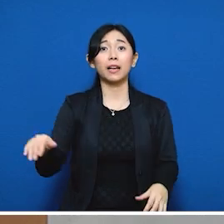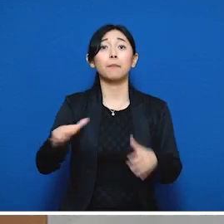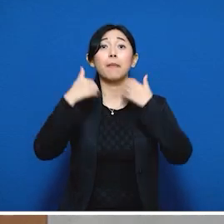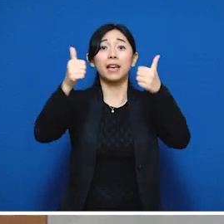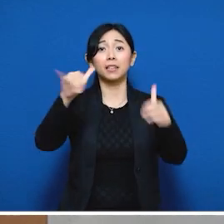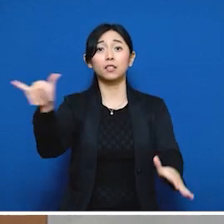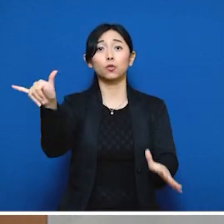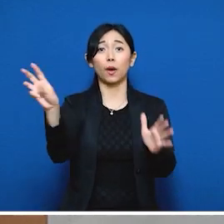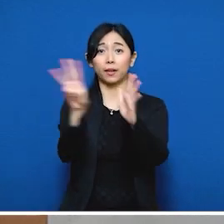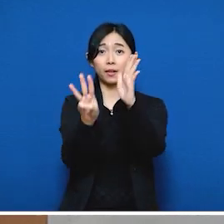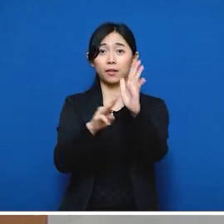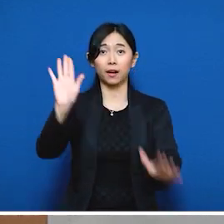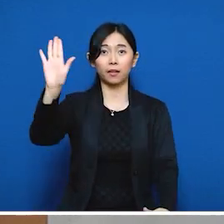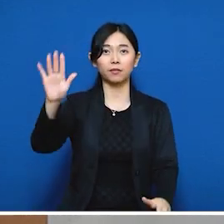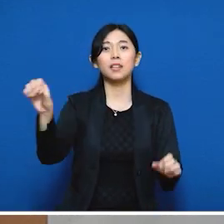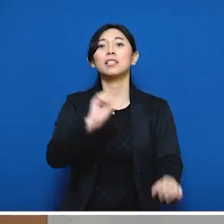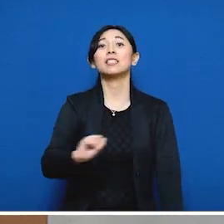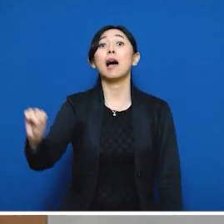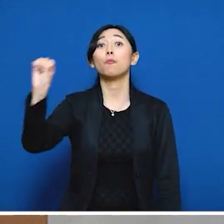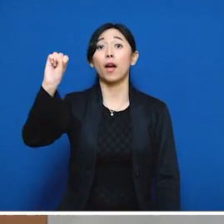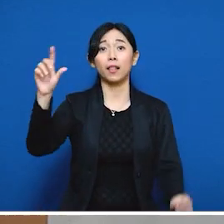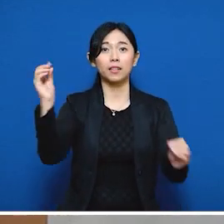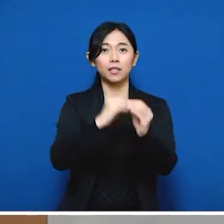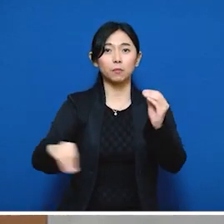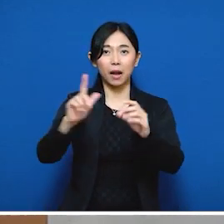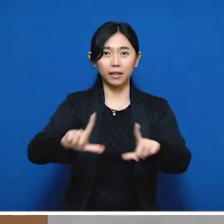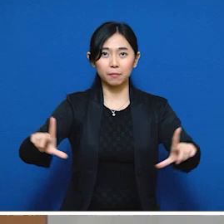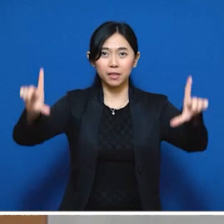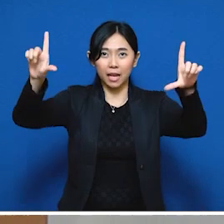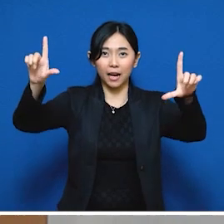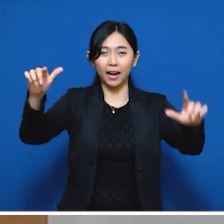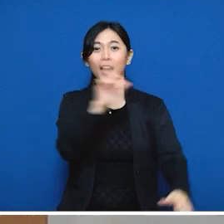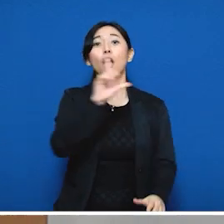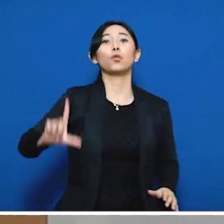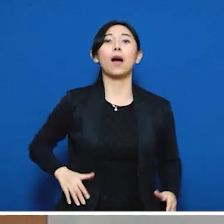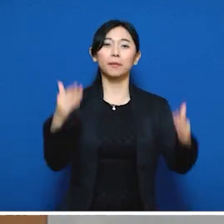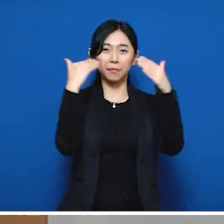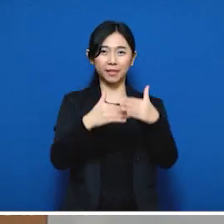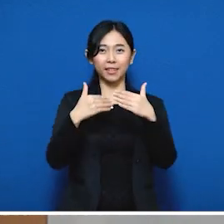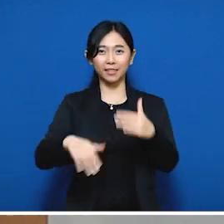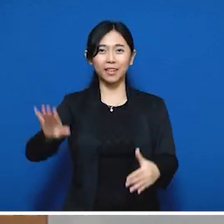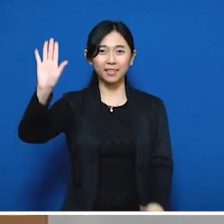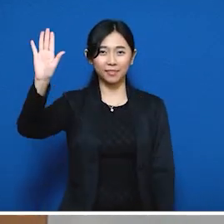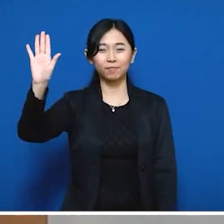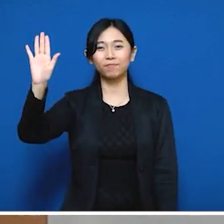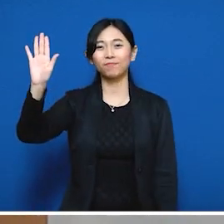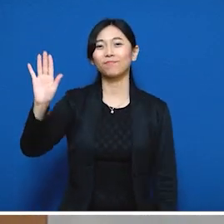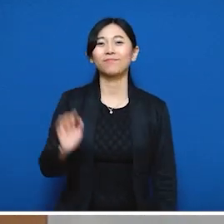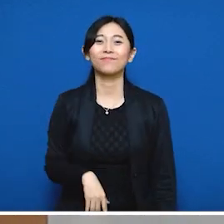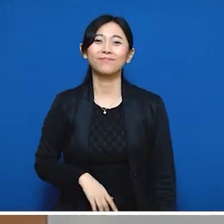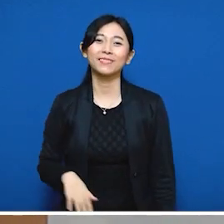baik." Dan Samuel makin besar dan Tuhan menyertai dia.